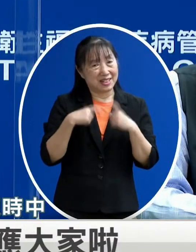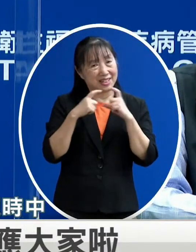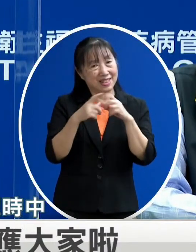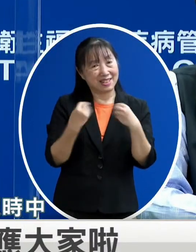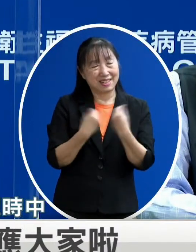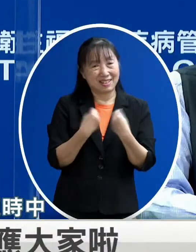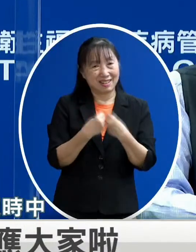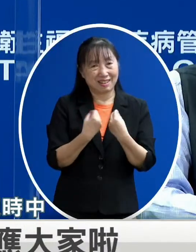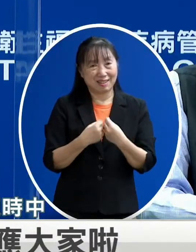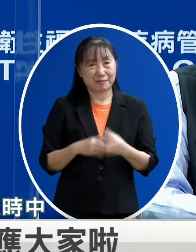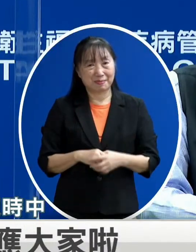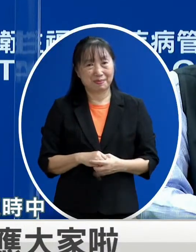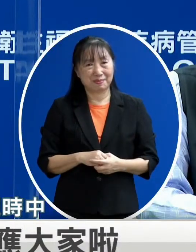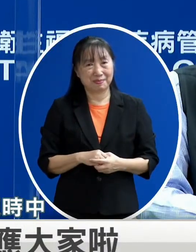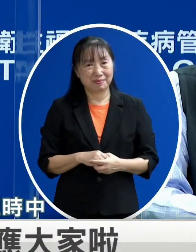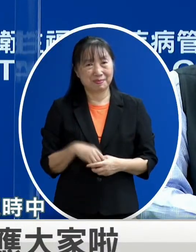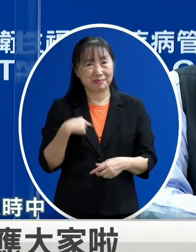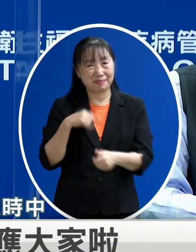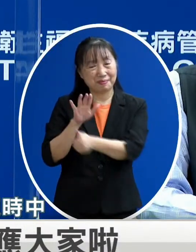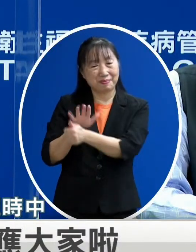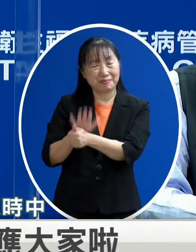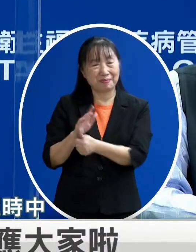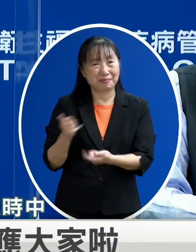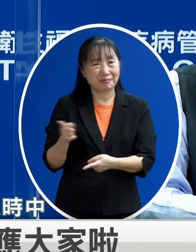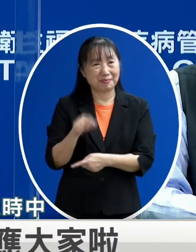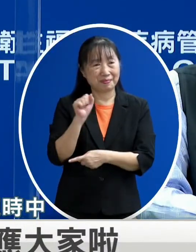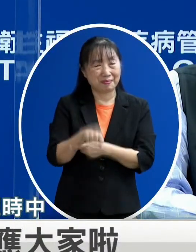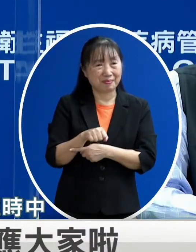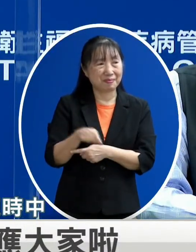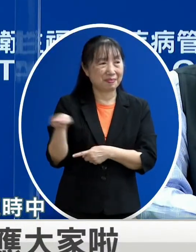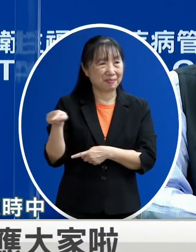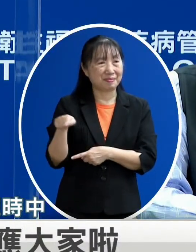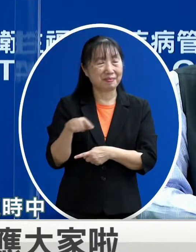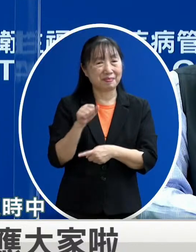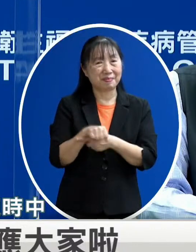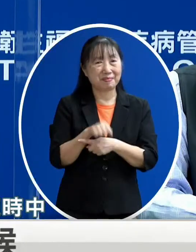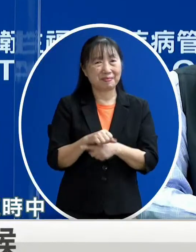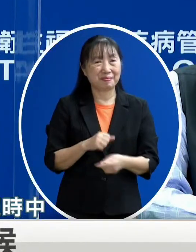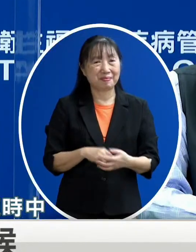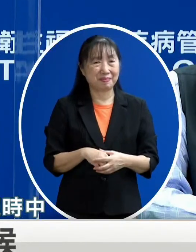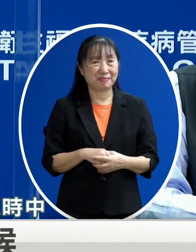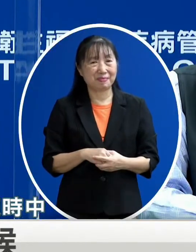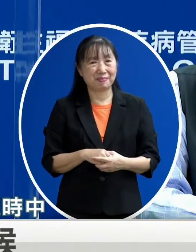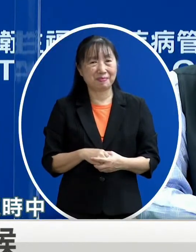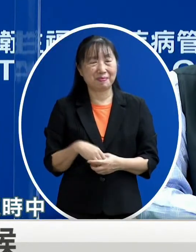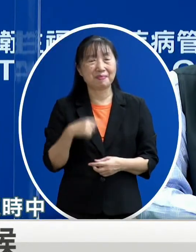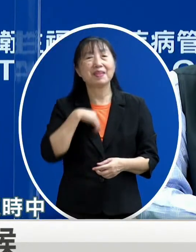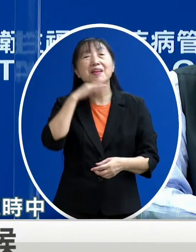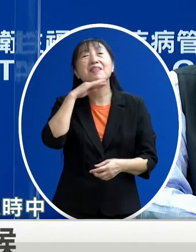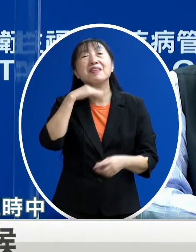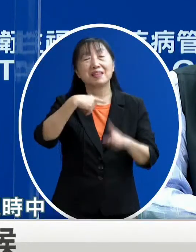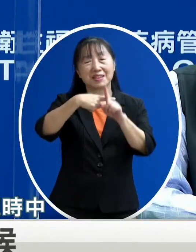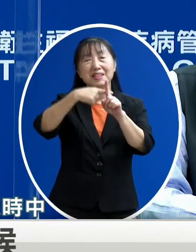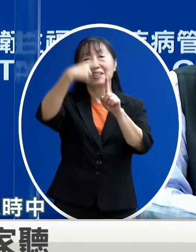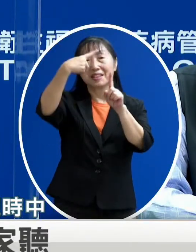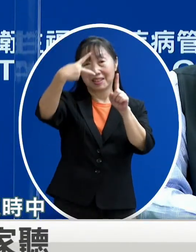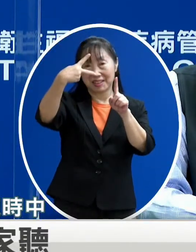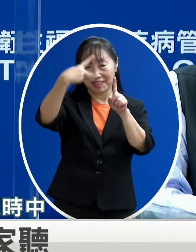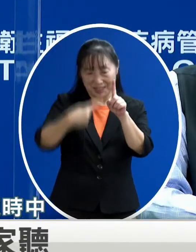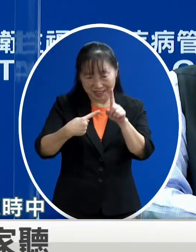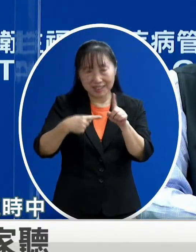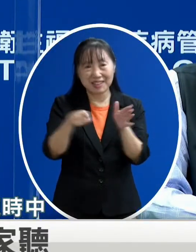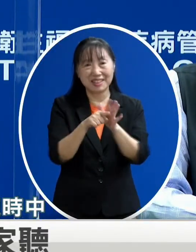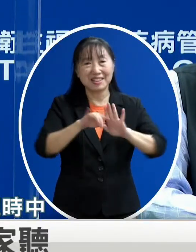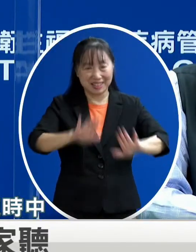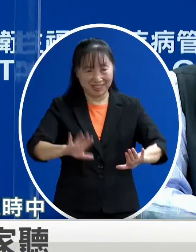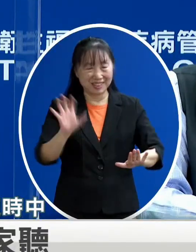答哈。我答应，我替罗副答应大家了哈。就当我们降一级的时候，罗副在这里唱